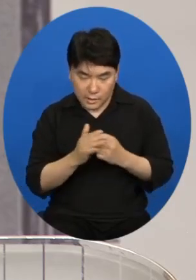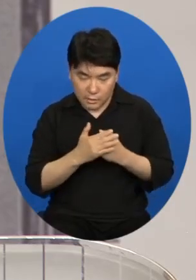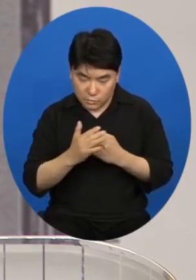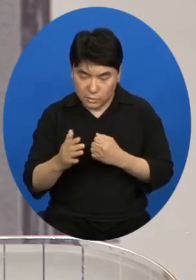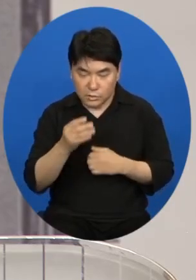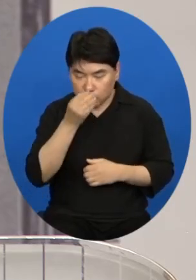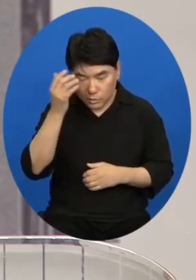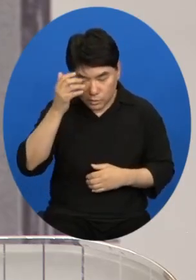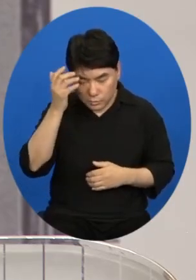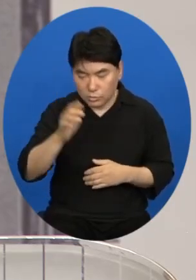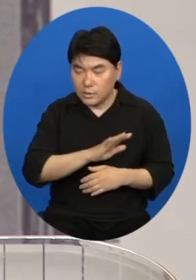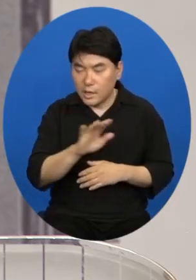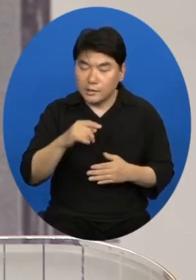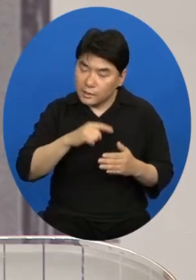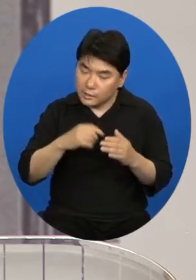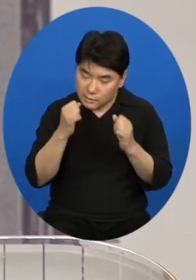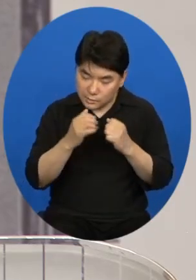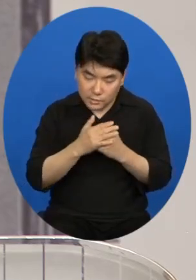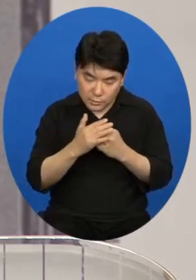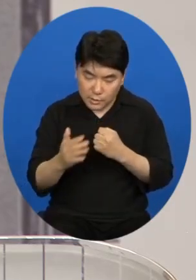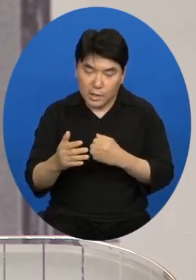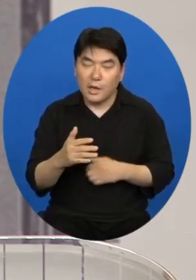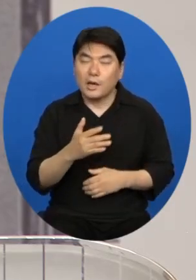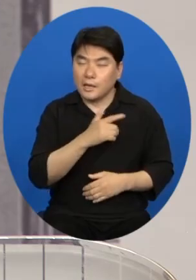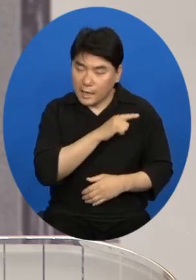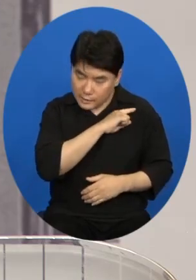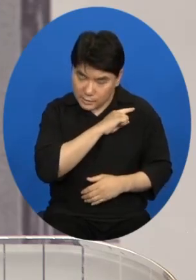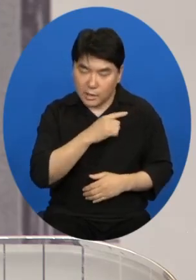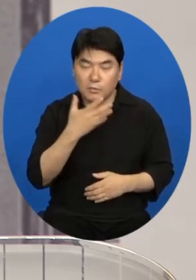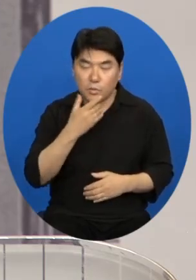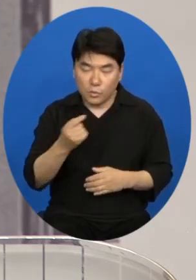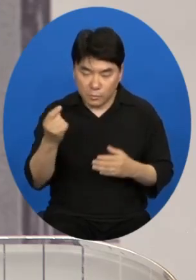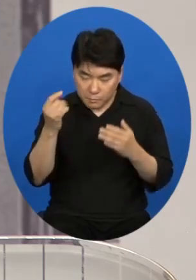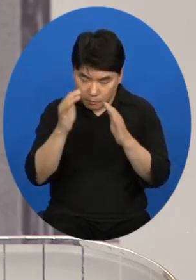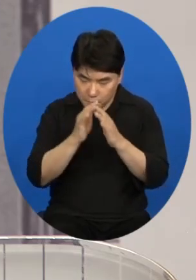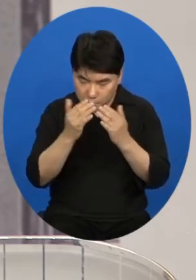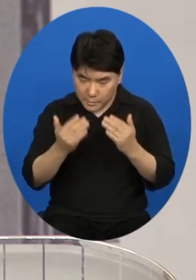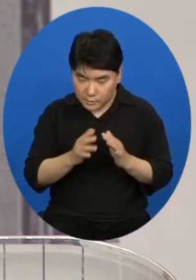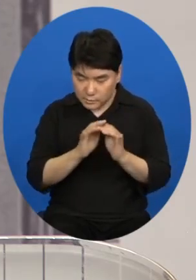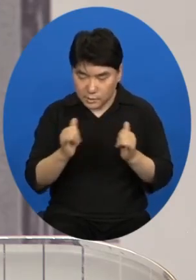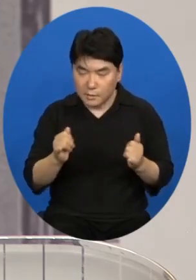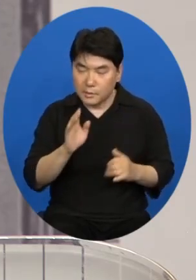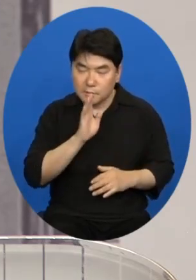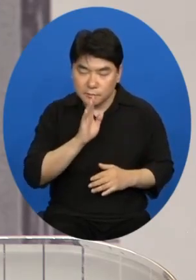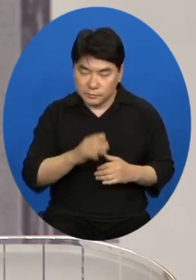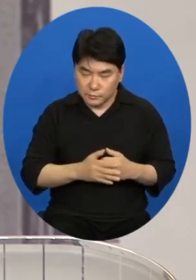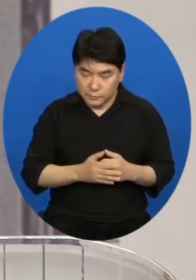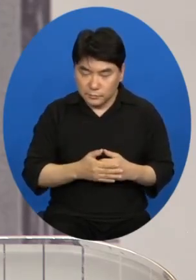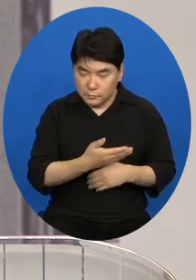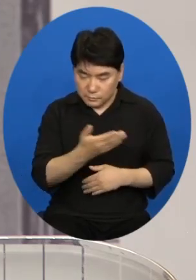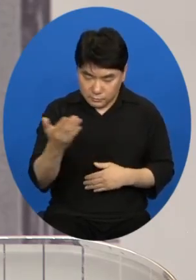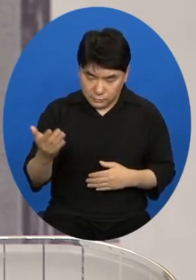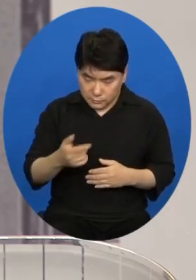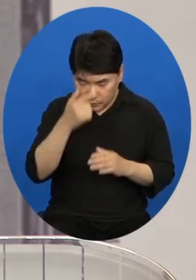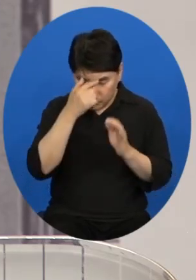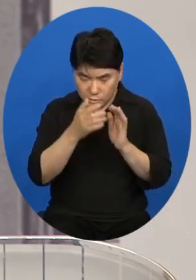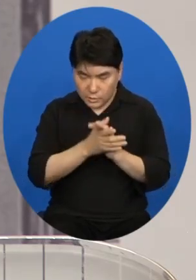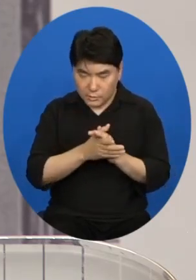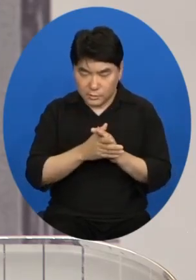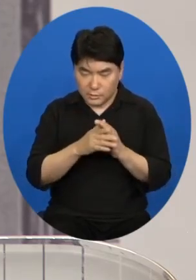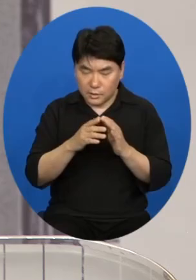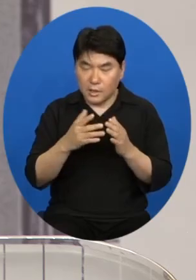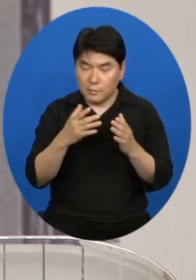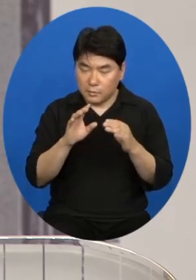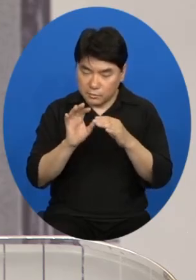성령님이 우리 안에 계시니까 가장 복받은 자입니다. 그리고 여러분 혹시 기도하시다가 좌절하셨습니까?